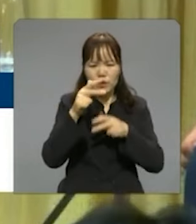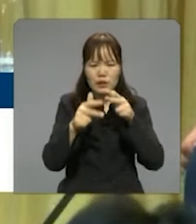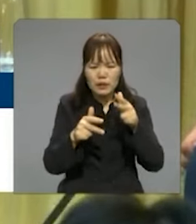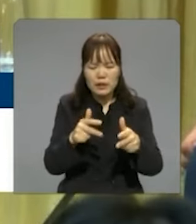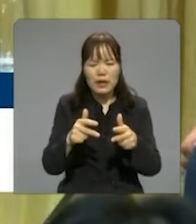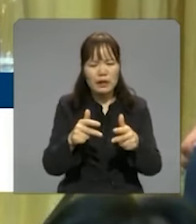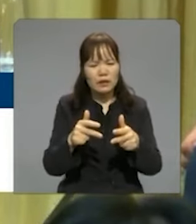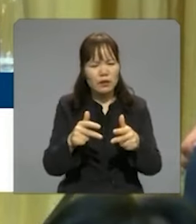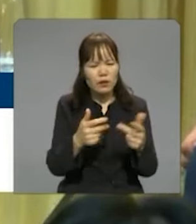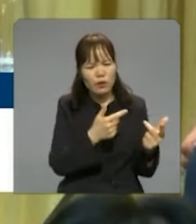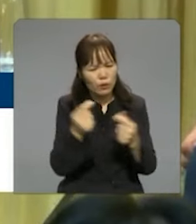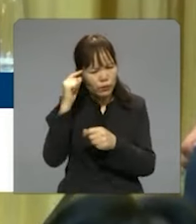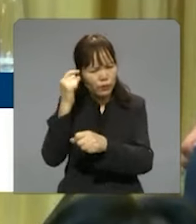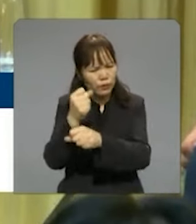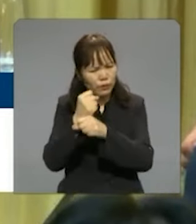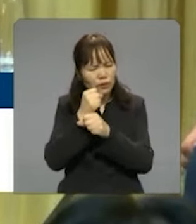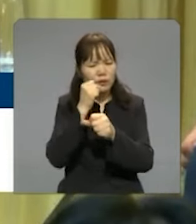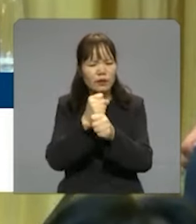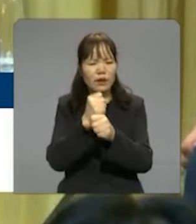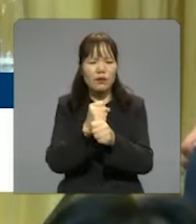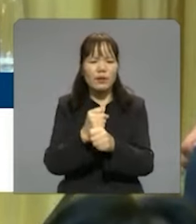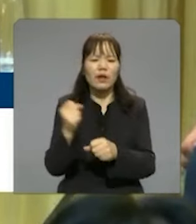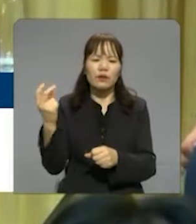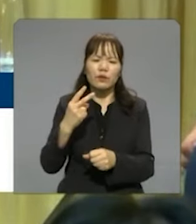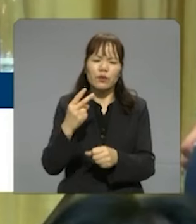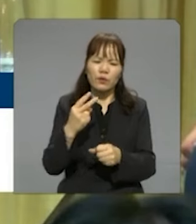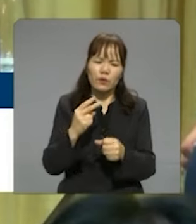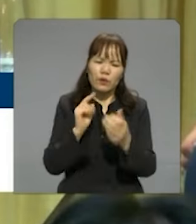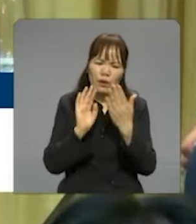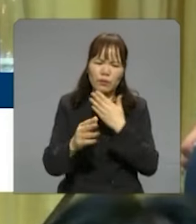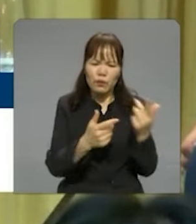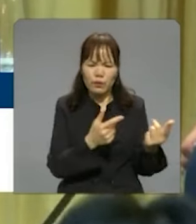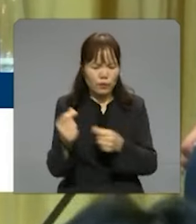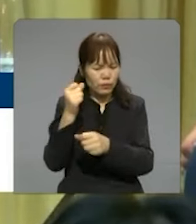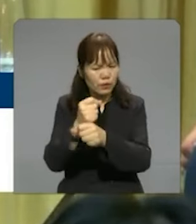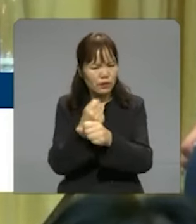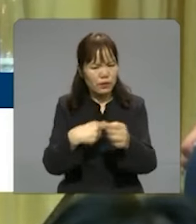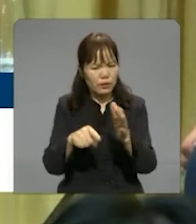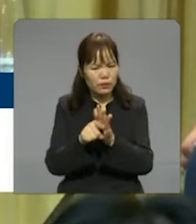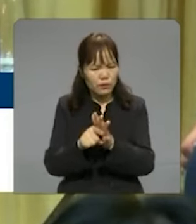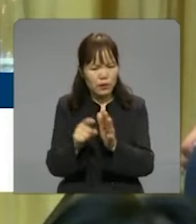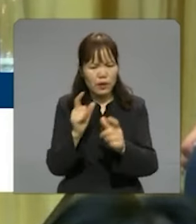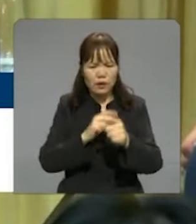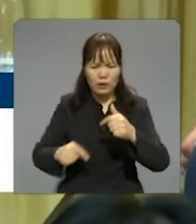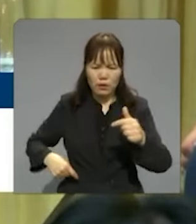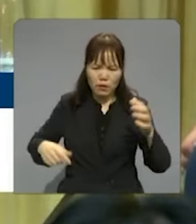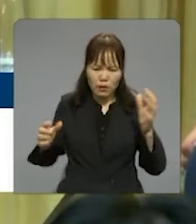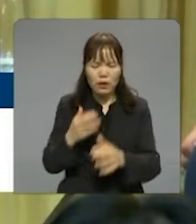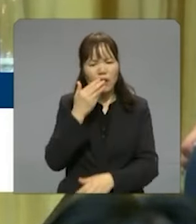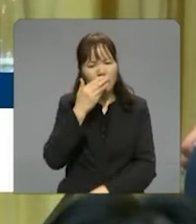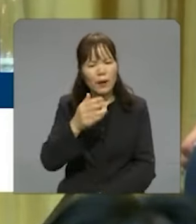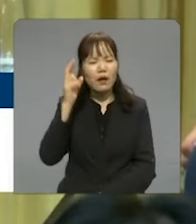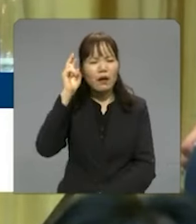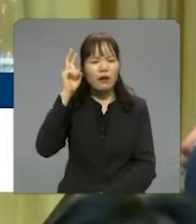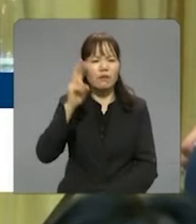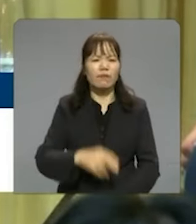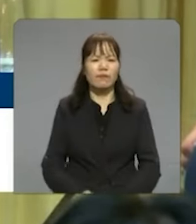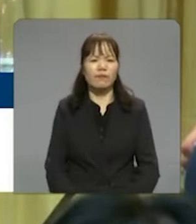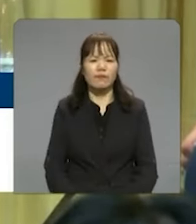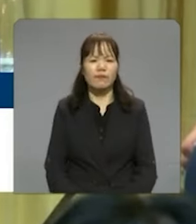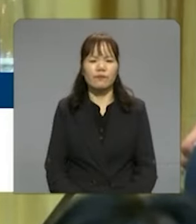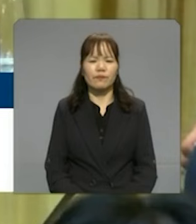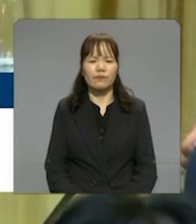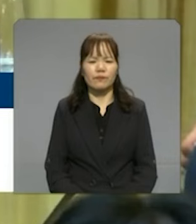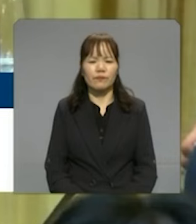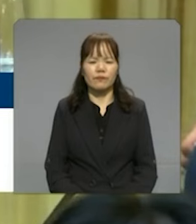collaboratively on joint development and potentially co-production. Of vital